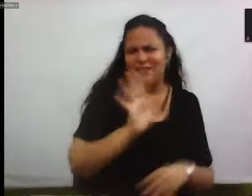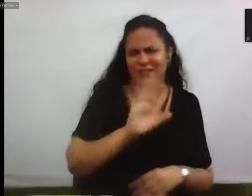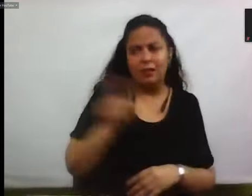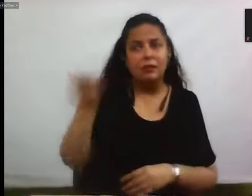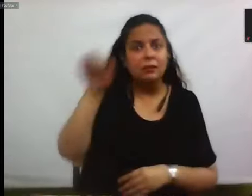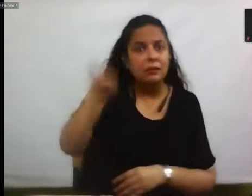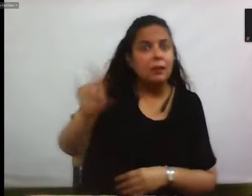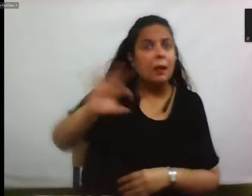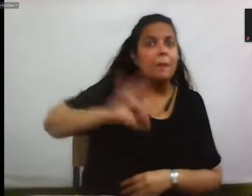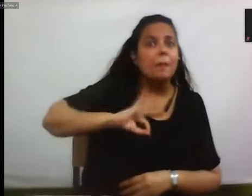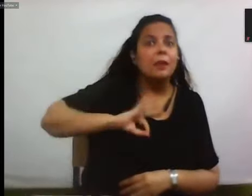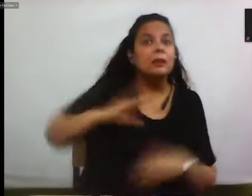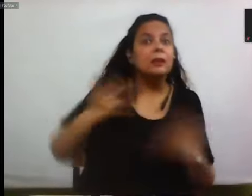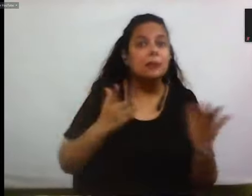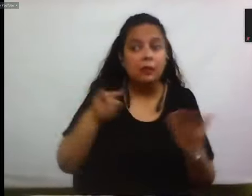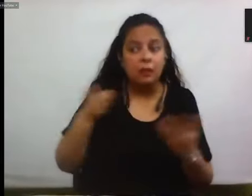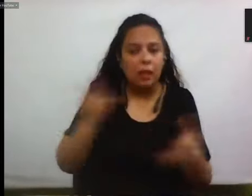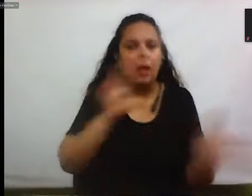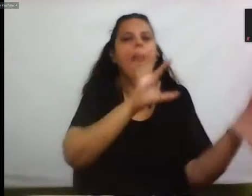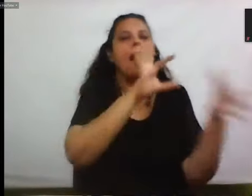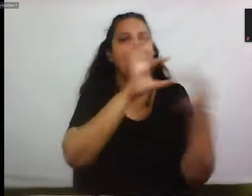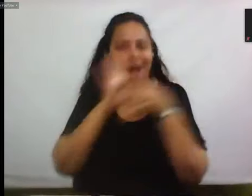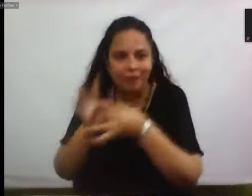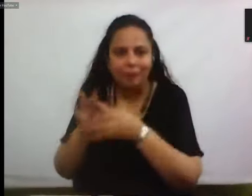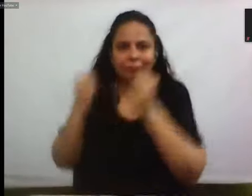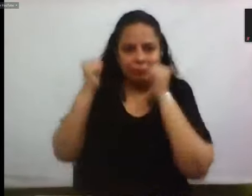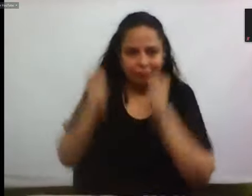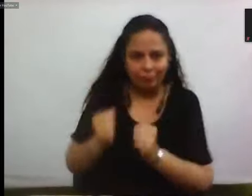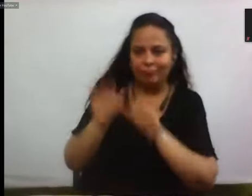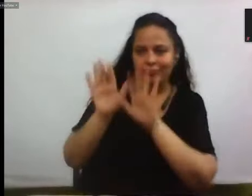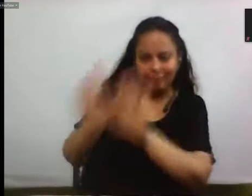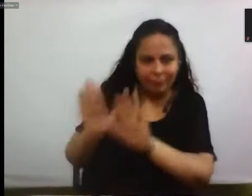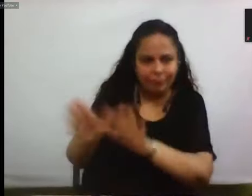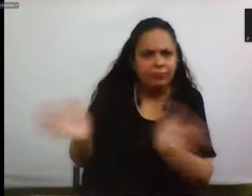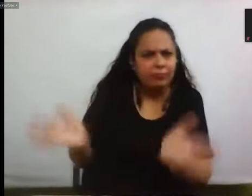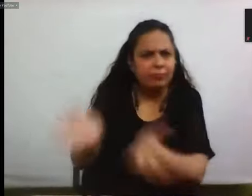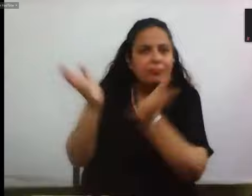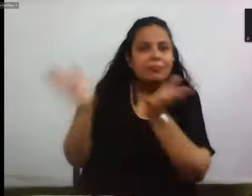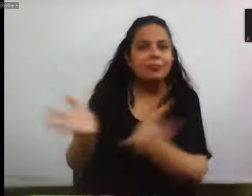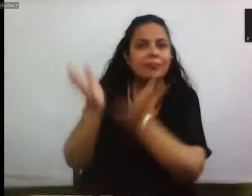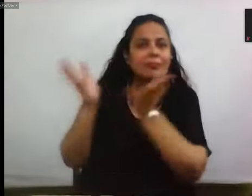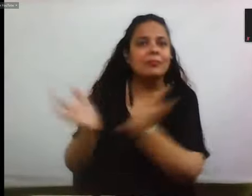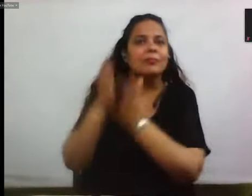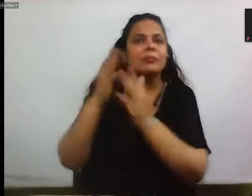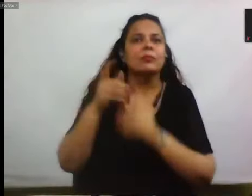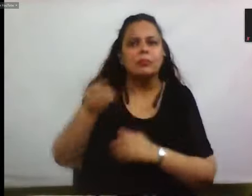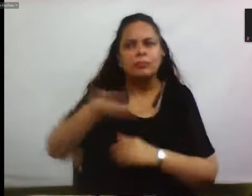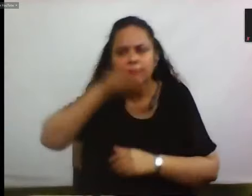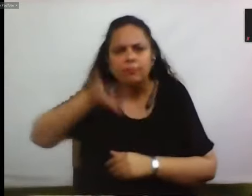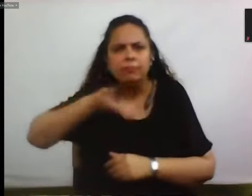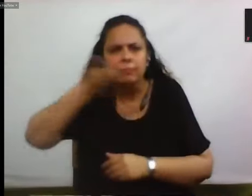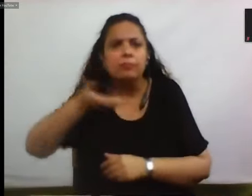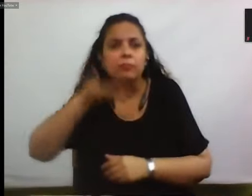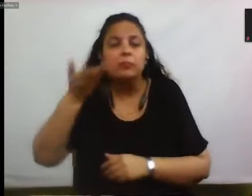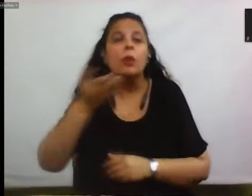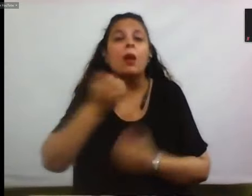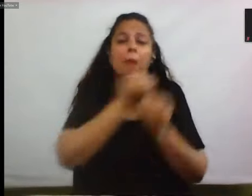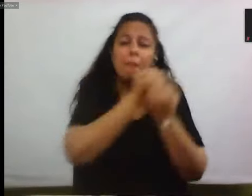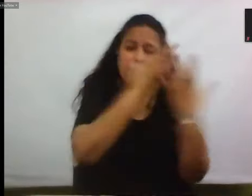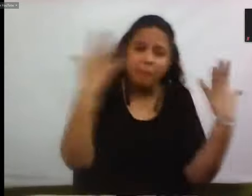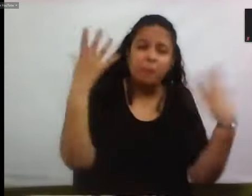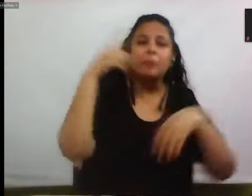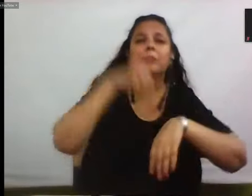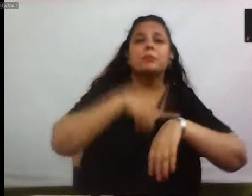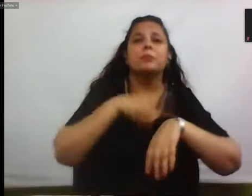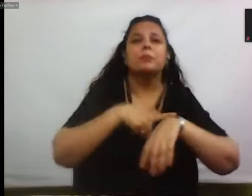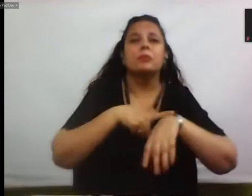थोड़ा बैठना सिखाना. पर बहुत बार बच्चे हाइपर एक्टिव हो जाते हैं बिकॉज ऑफ सेंसरी इश्यूज. सब लोग